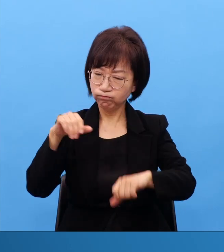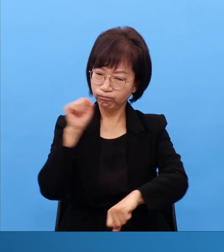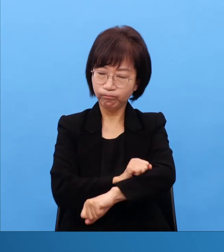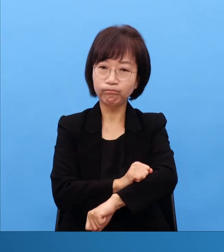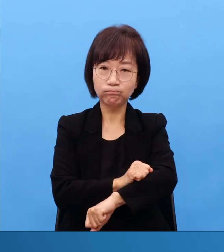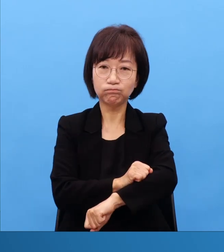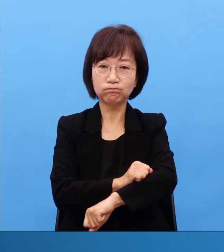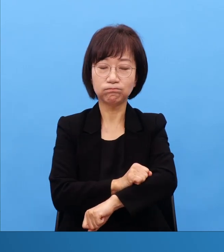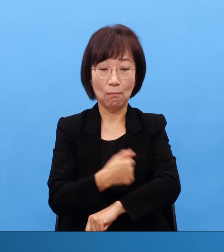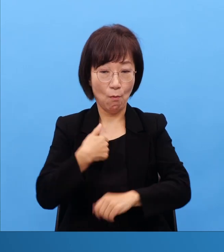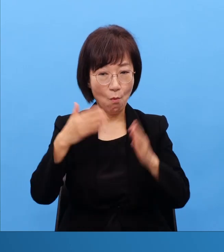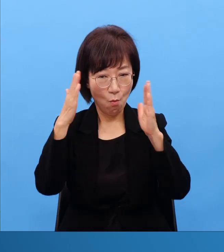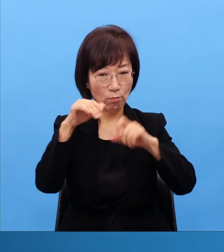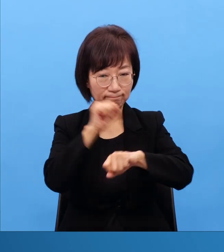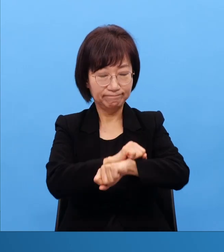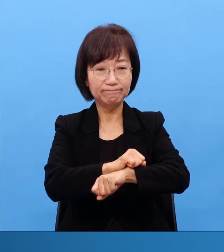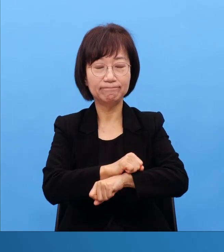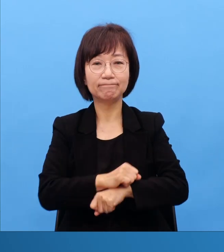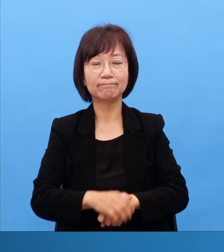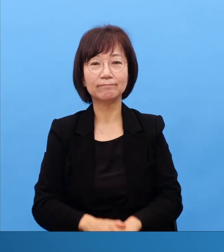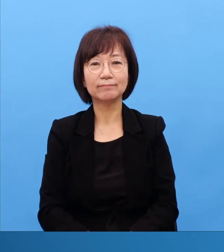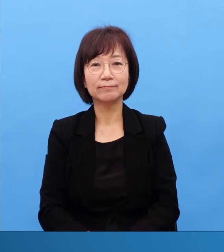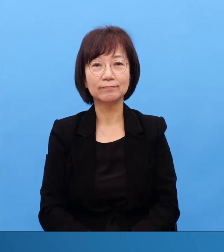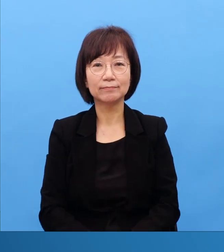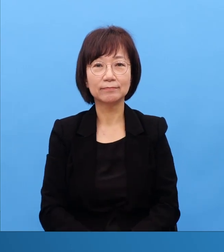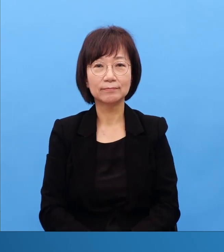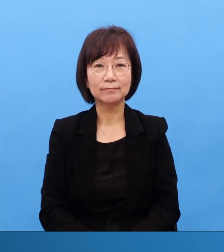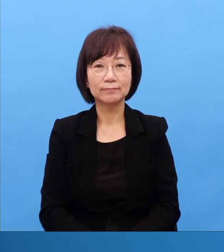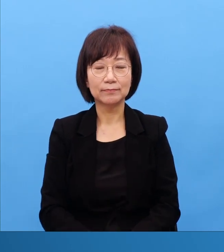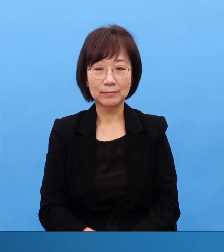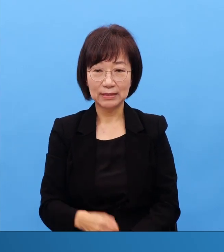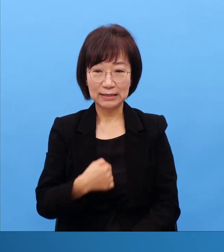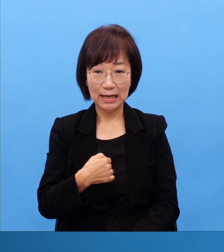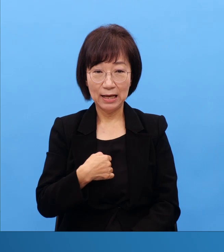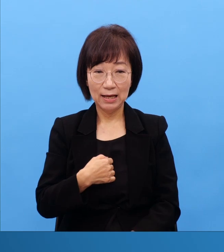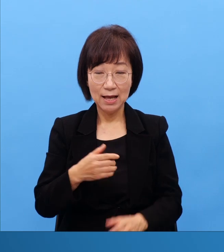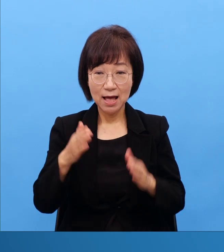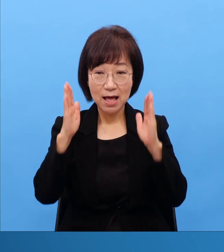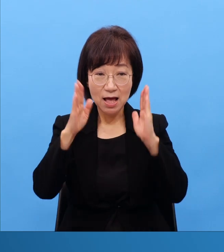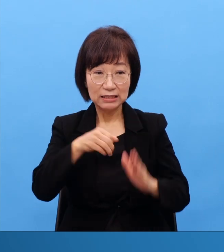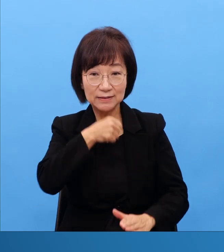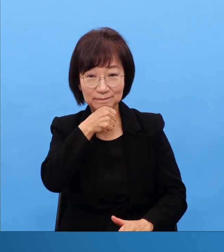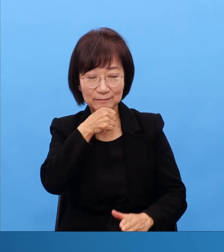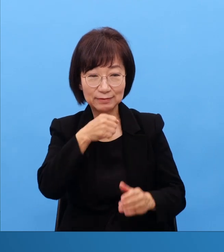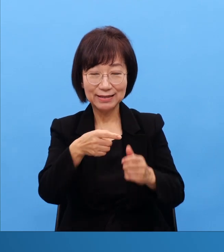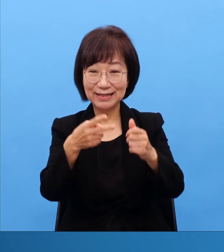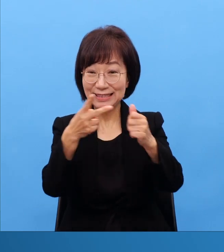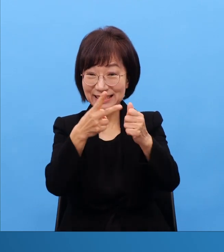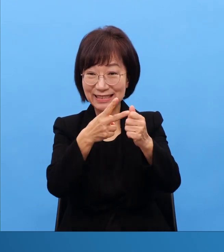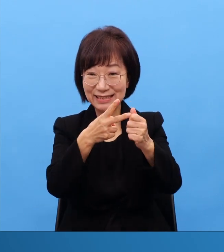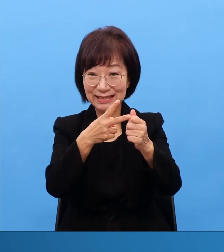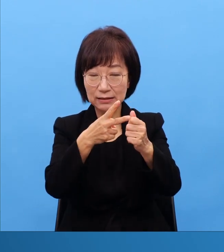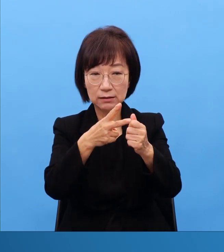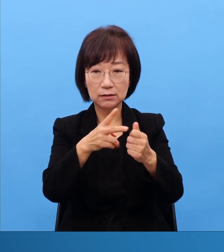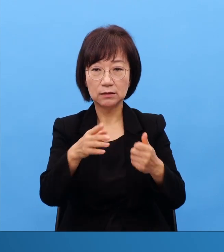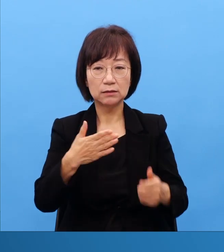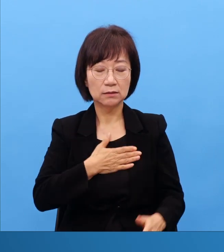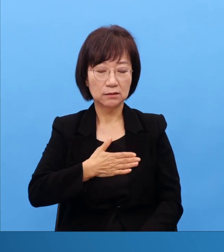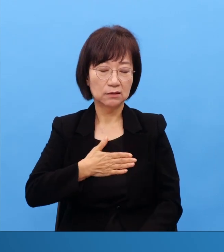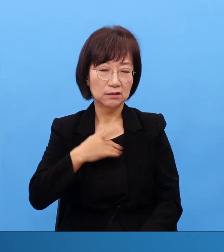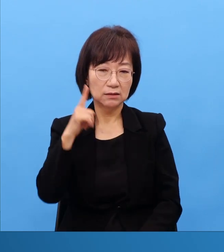very studious. 좀 체질이 2등하면 기분 나쁜 사람입니다. 네. By nature, I didn't like being second place in